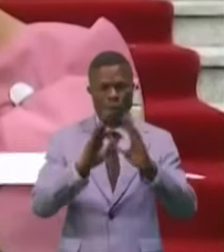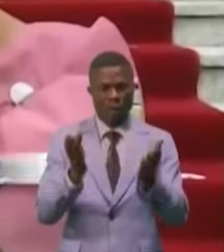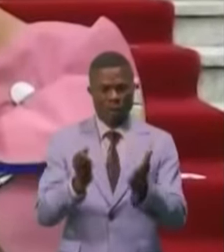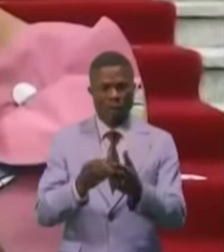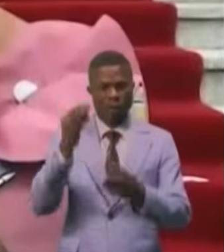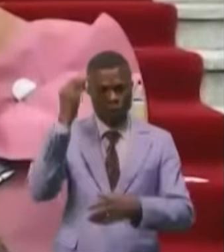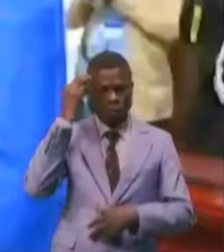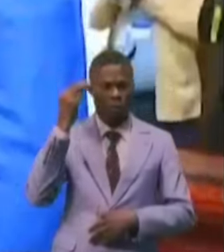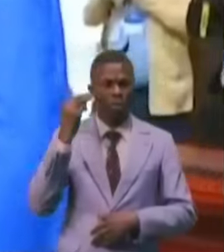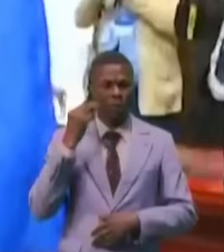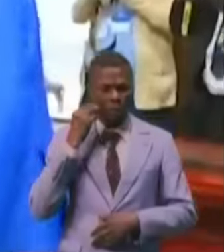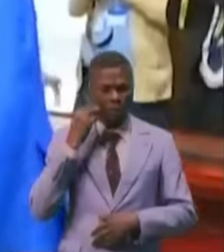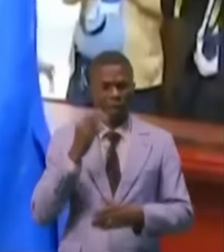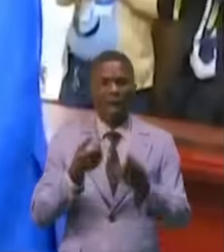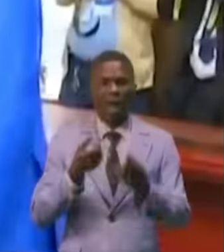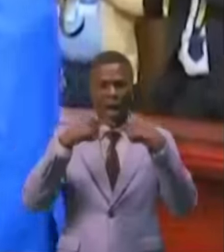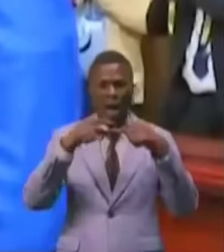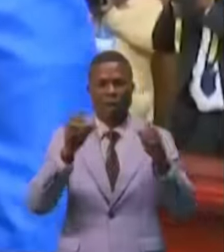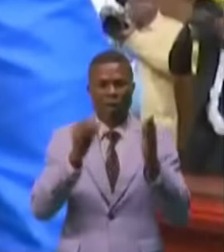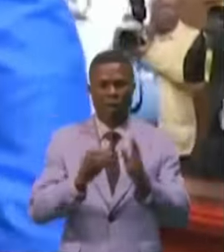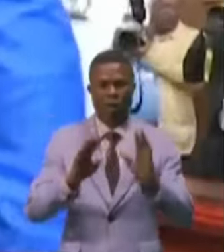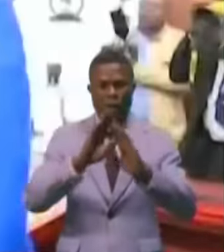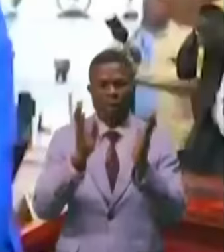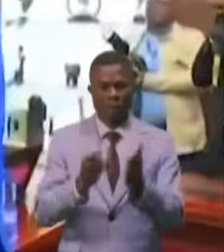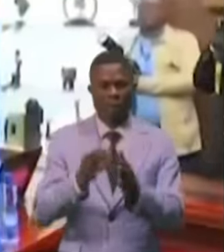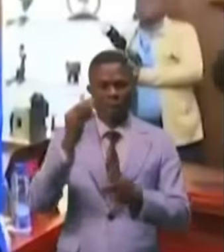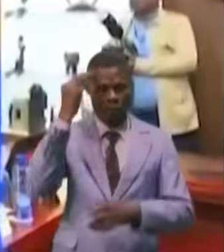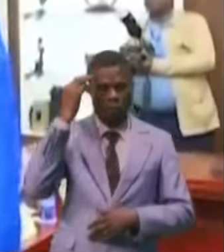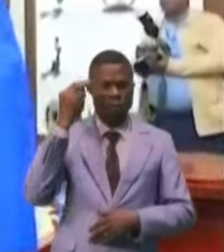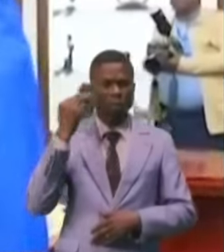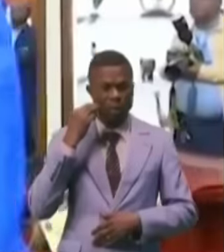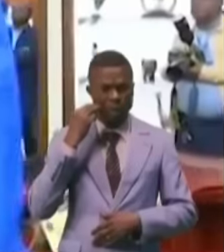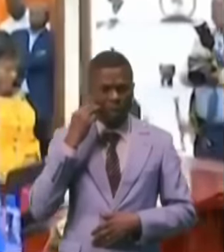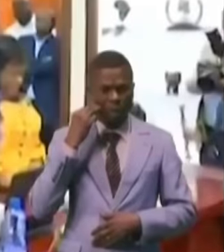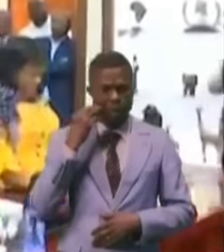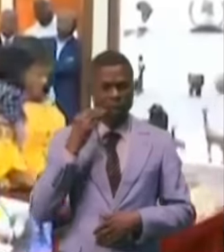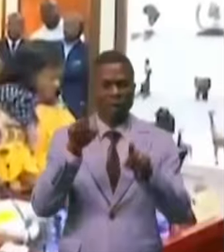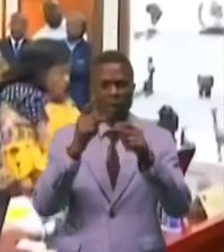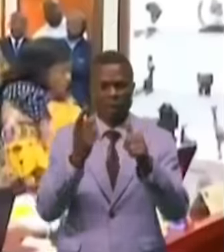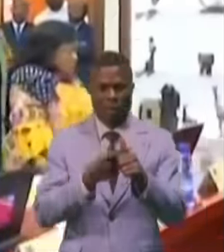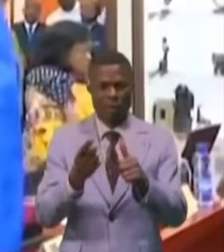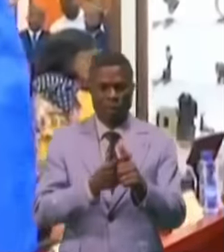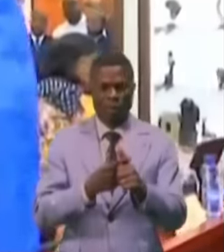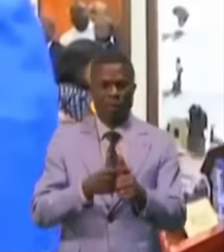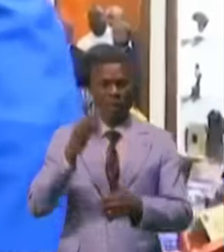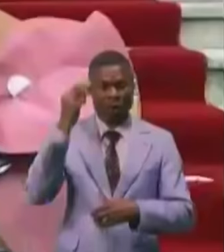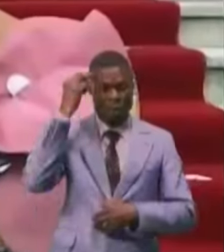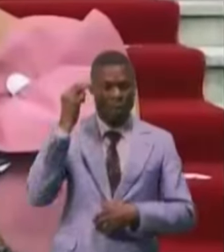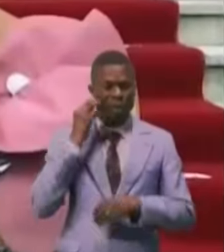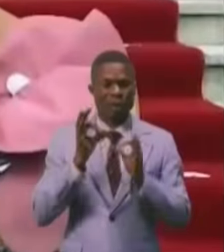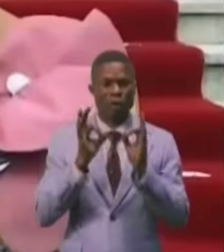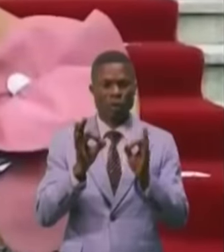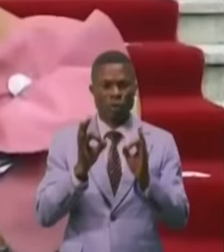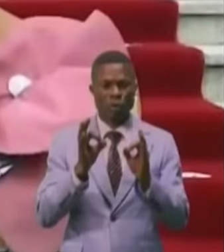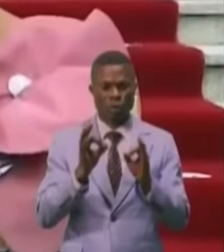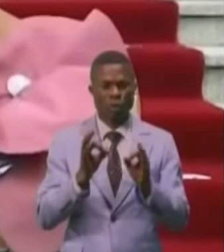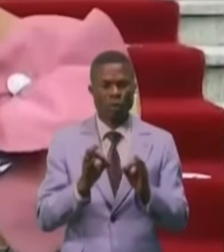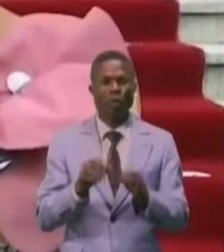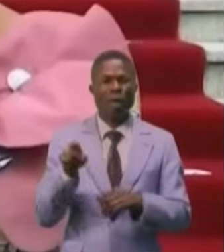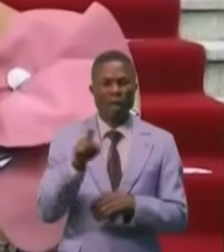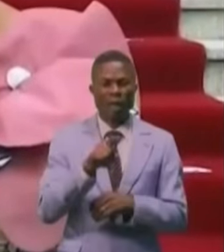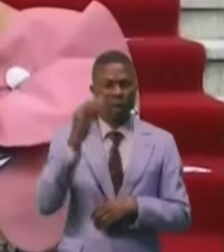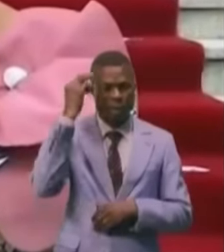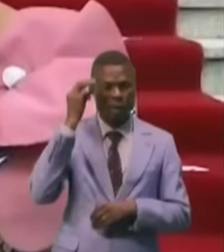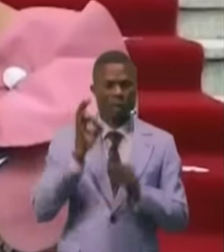d'instructions, a rappelé à l'ensemble des membres du gouvernement, mais particulièrement au nouveau, la manière dont la